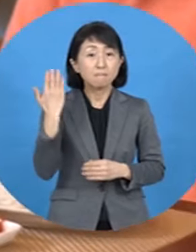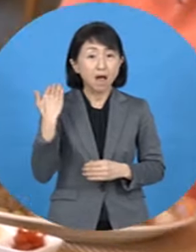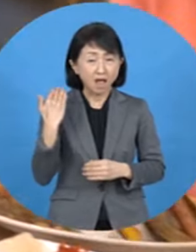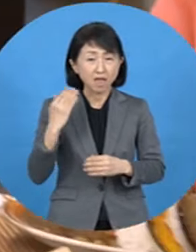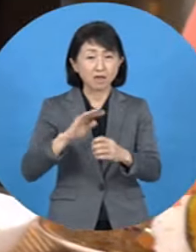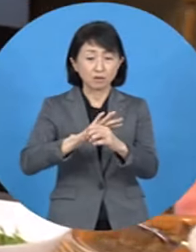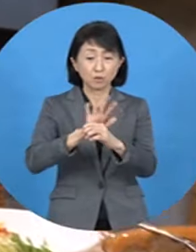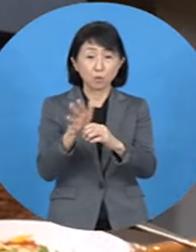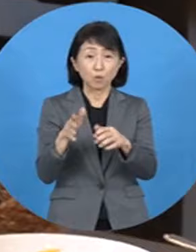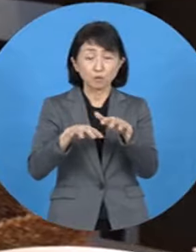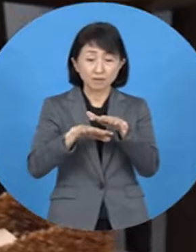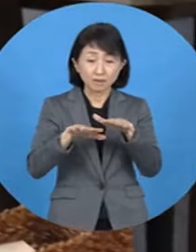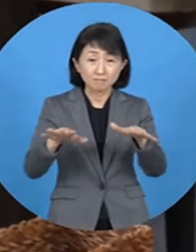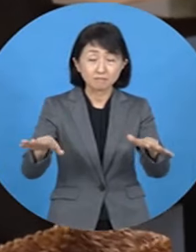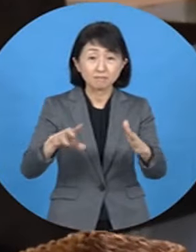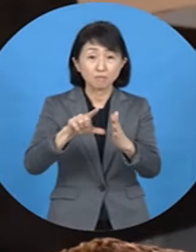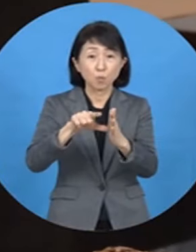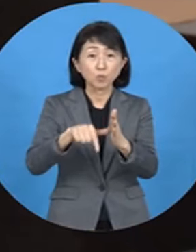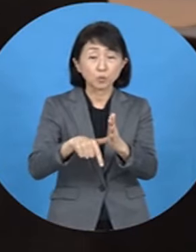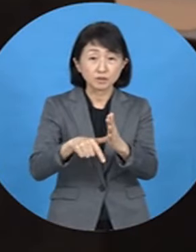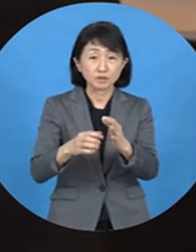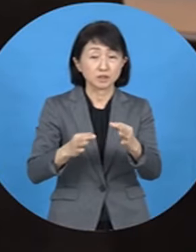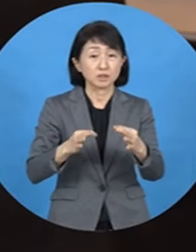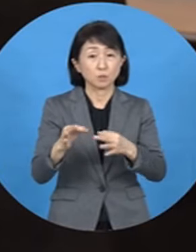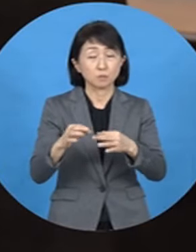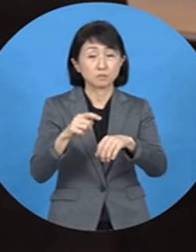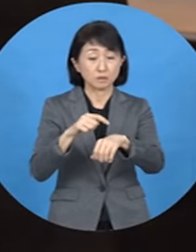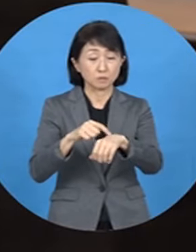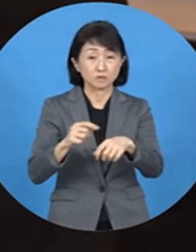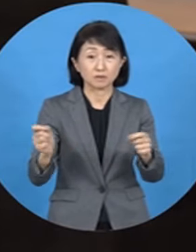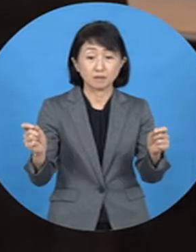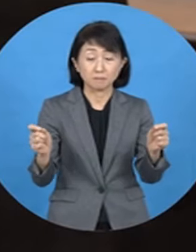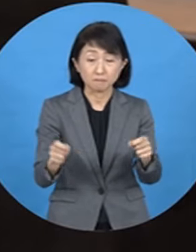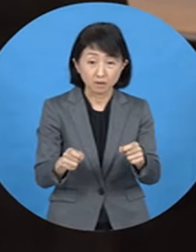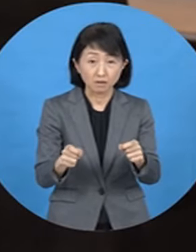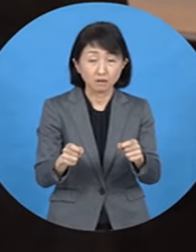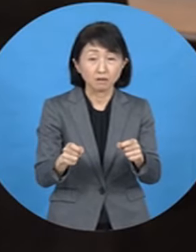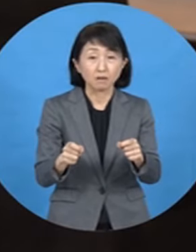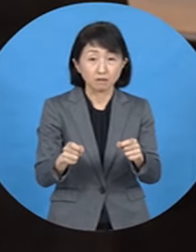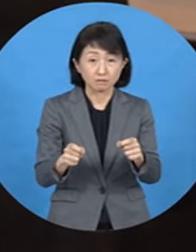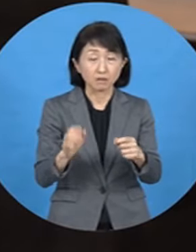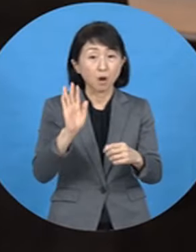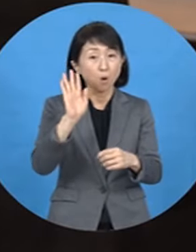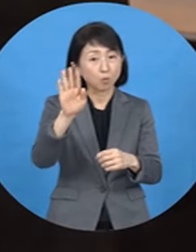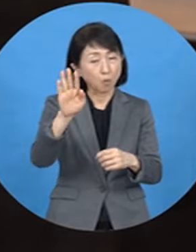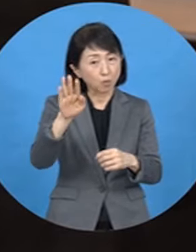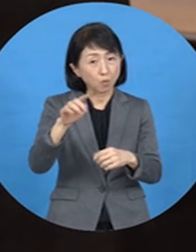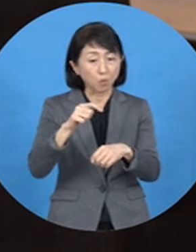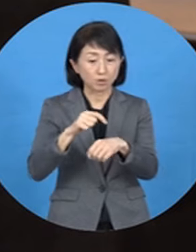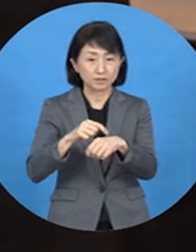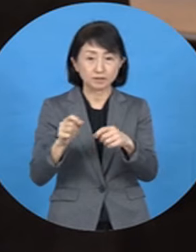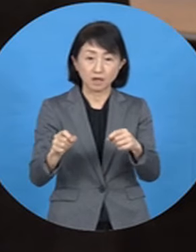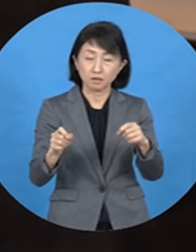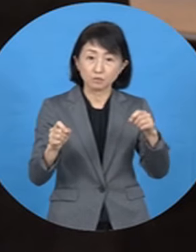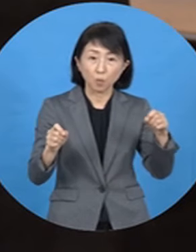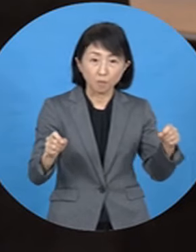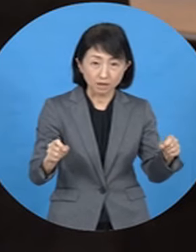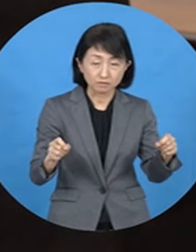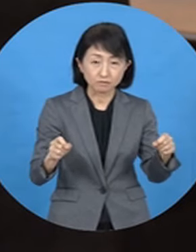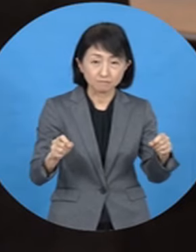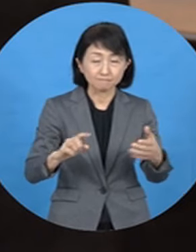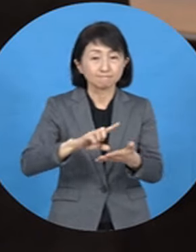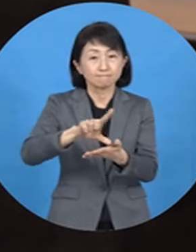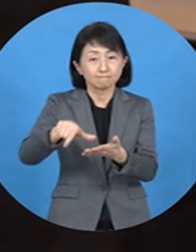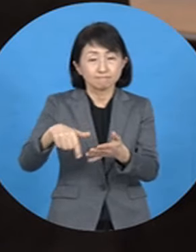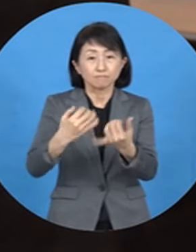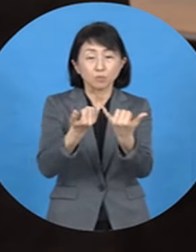ロナ禍で営業時間も短縮していたりしたんですけれども、今後は少し時間を延ばしたり、また地域の方